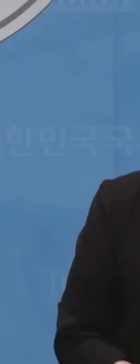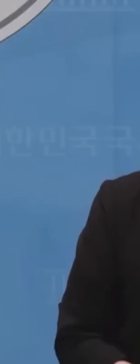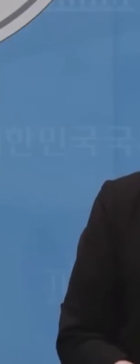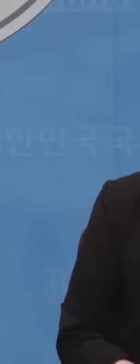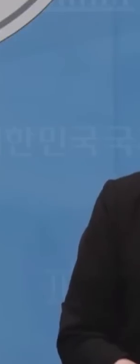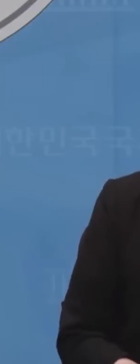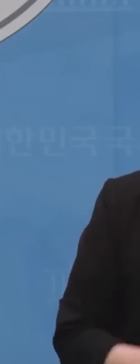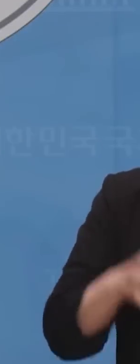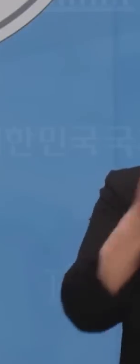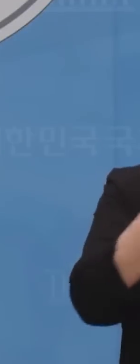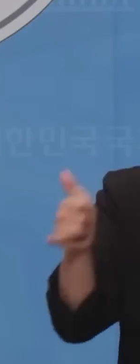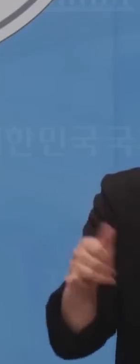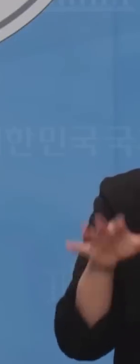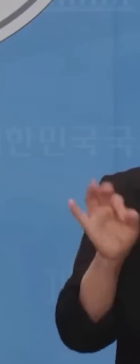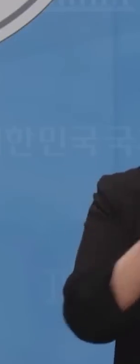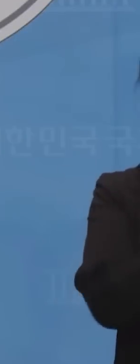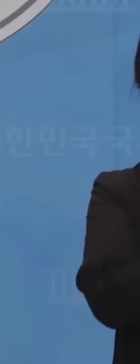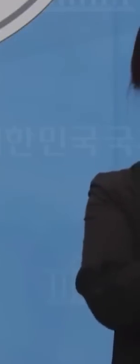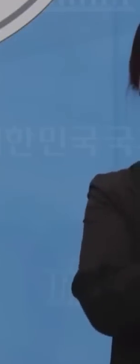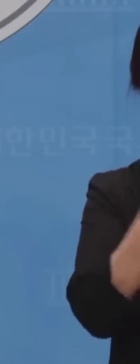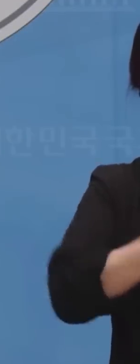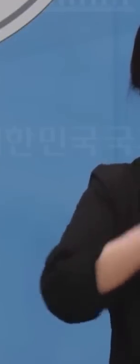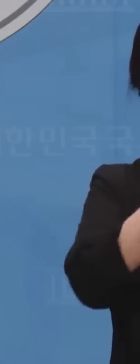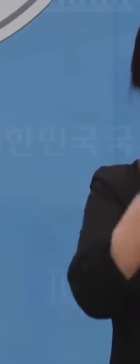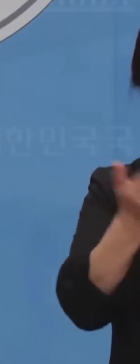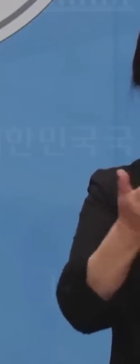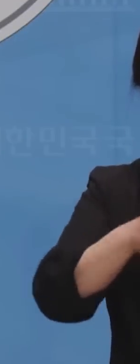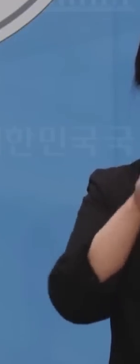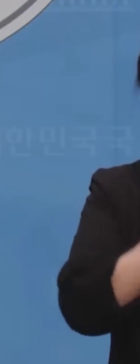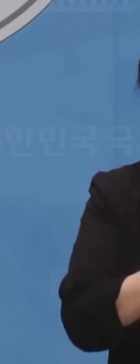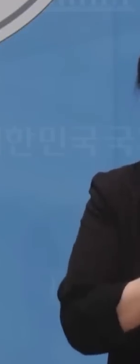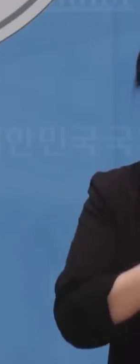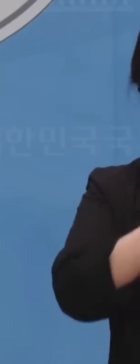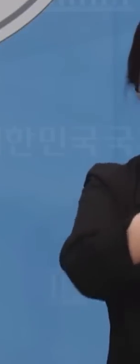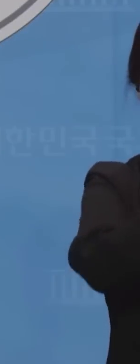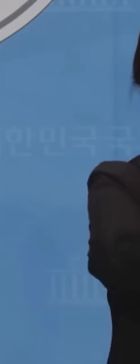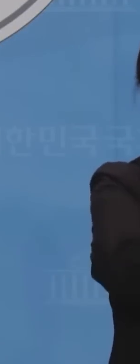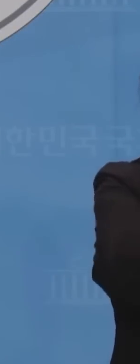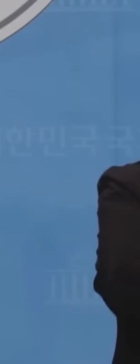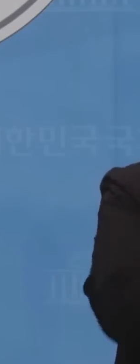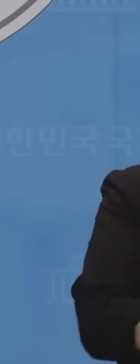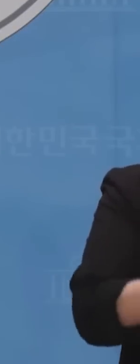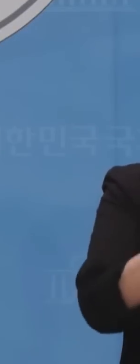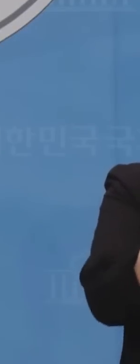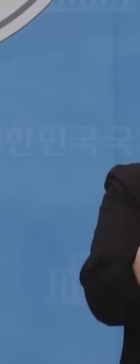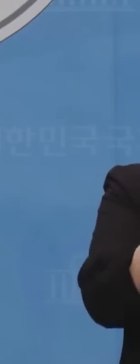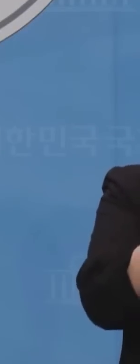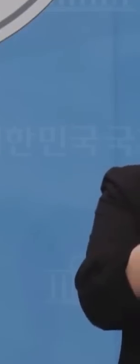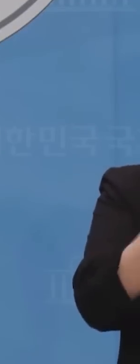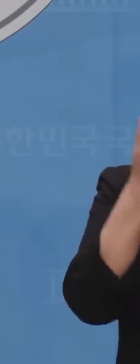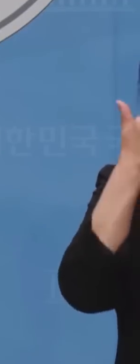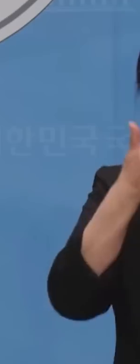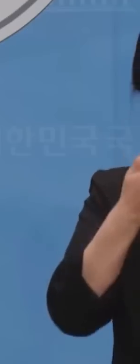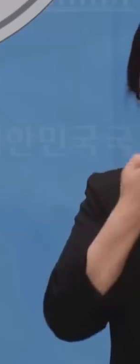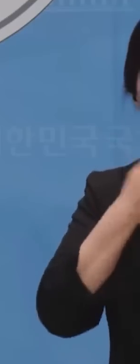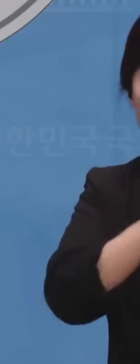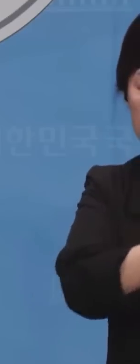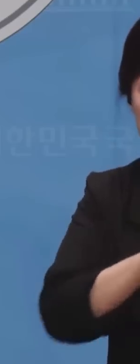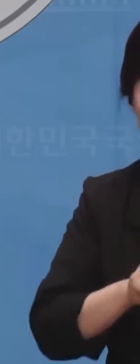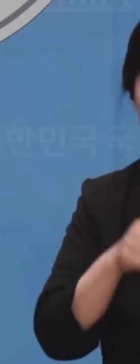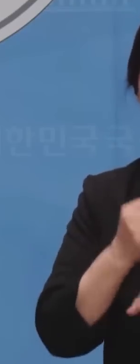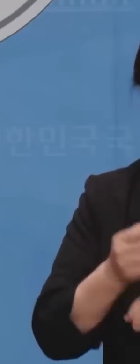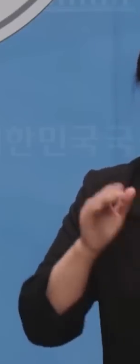국민들은 김 의원이 공직 수행 중 주식보다 훨씬 불투명한